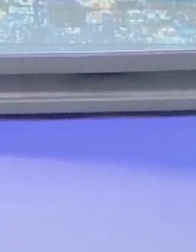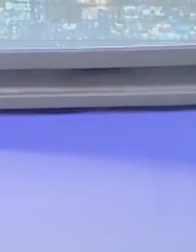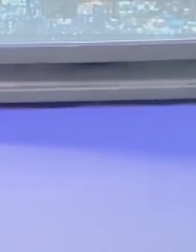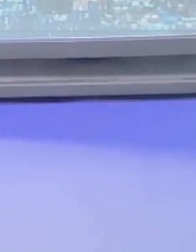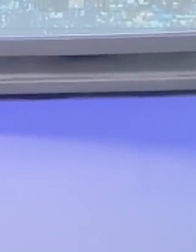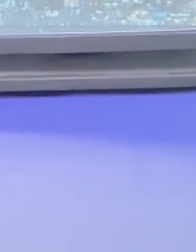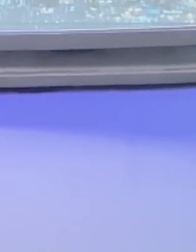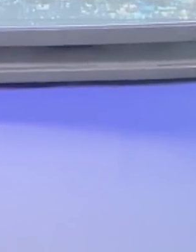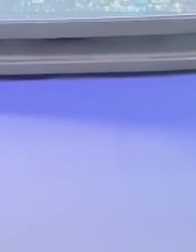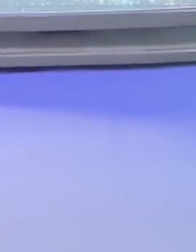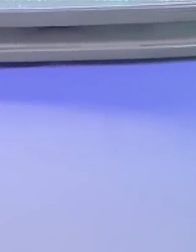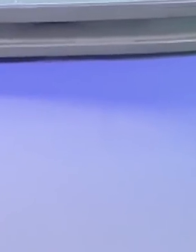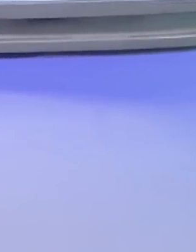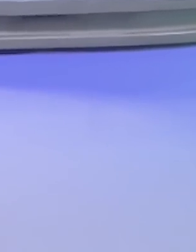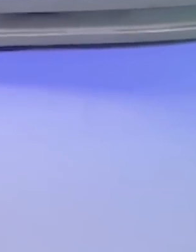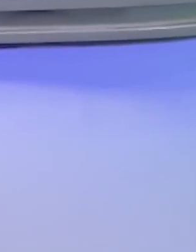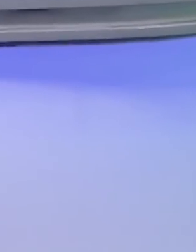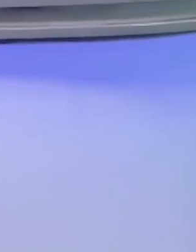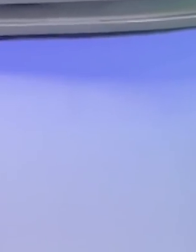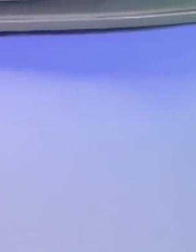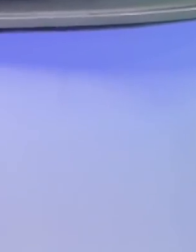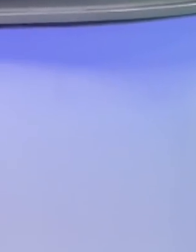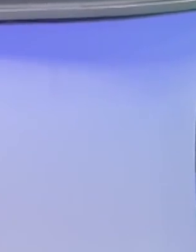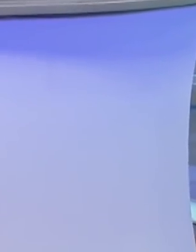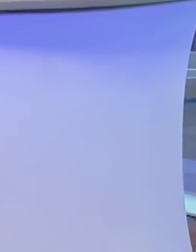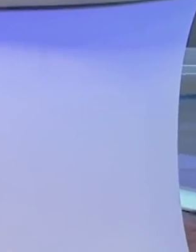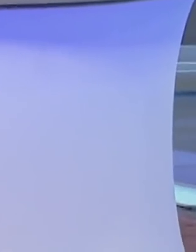Нэг цагийн турш цагийн эрдэмтэл хэлбэрт хамт байсан үзэгч та бүхэндээ